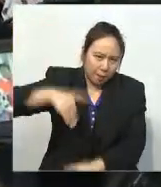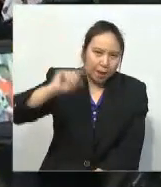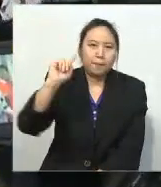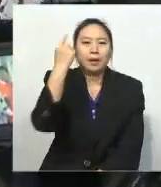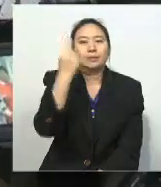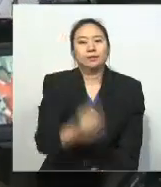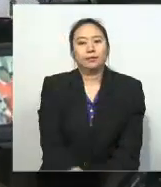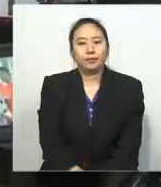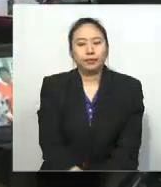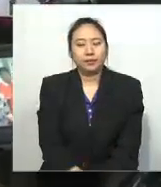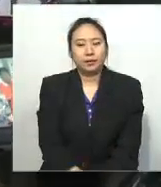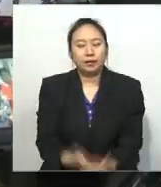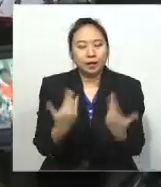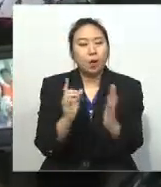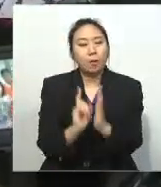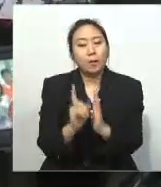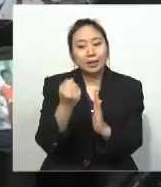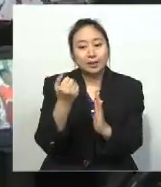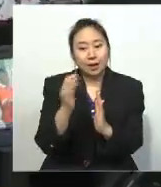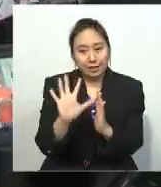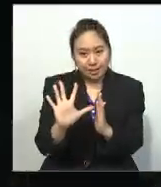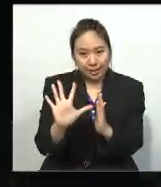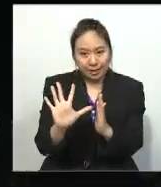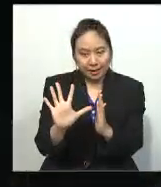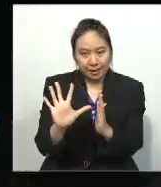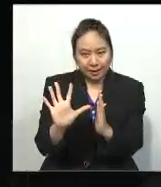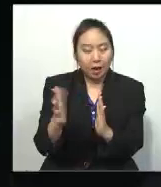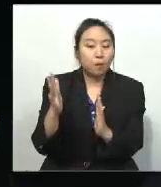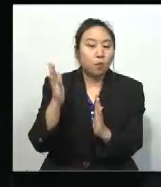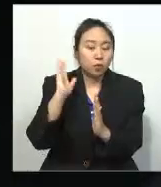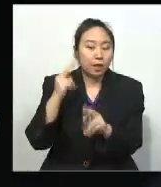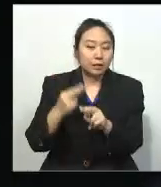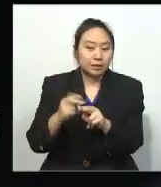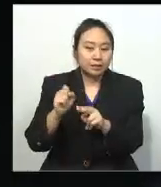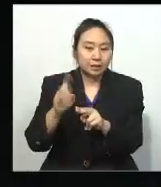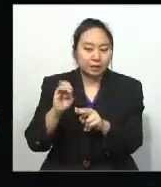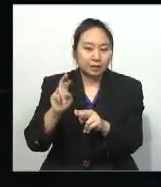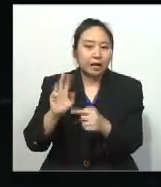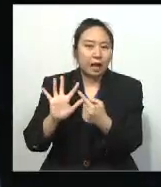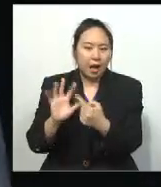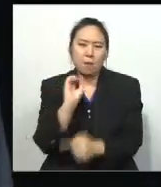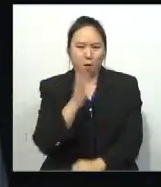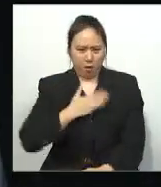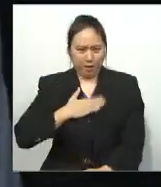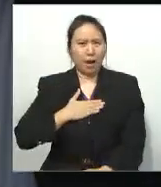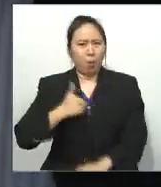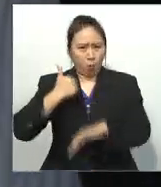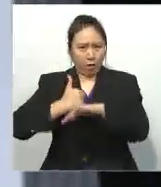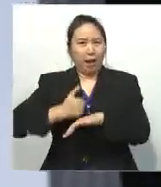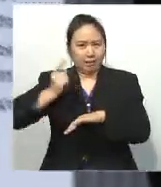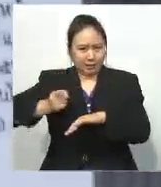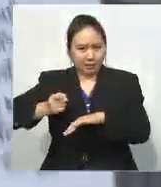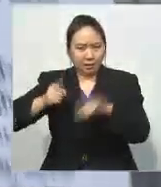ครับจากนั้นไม่ถึง15นาทีนะครับปรากฏว่านายเสียระพิมพ์กลางระบุว่าตนเองเป็นหัวหน้าพรรคเพื่อนไทยตัวจริงพร้อม